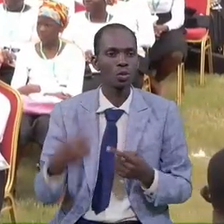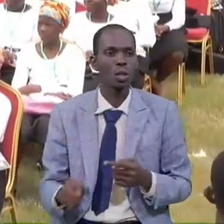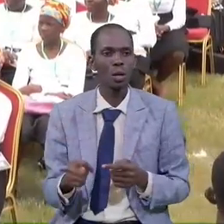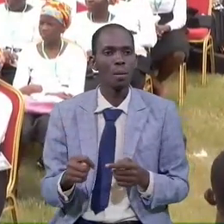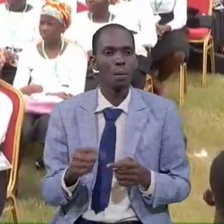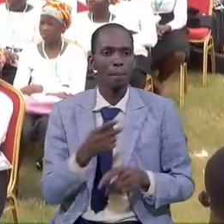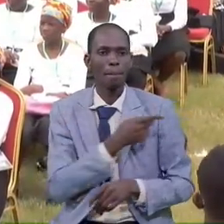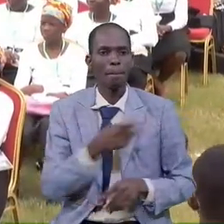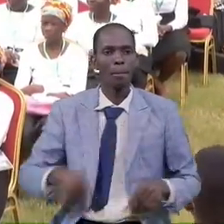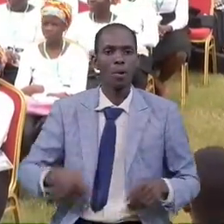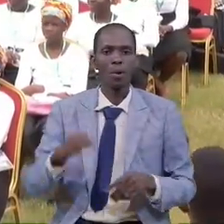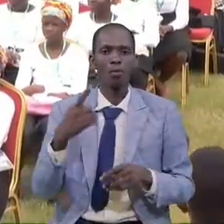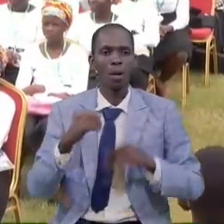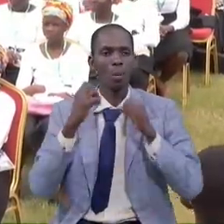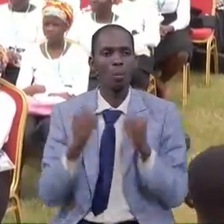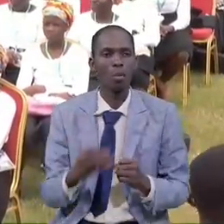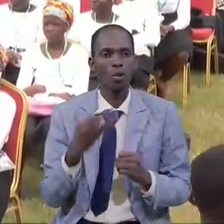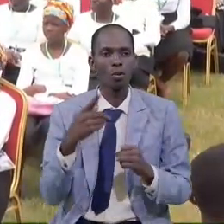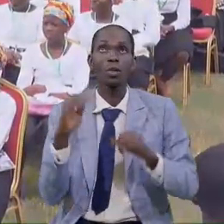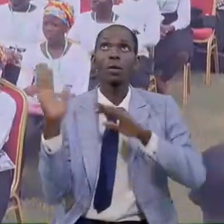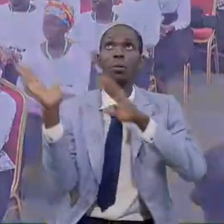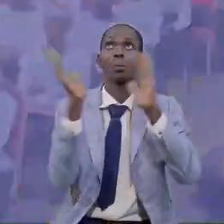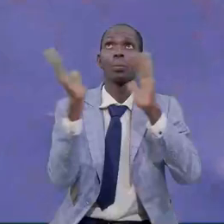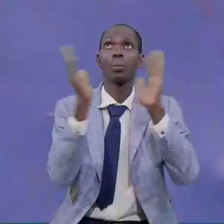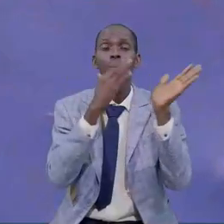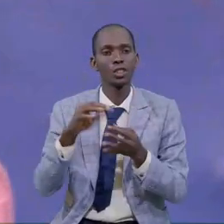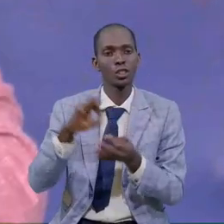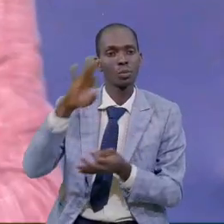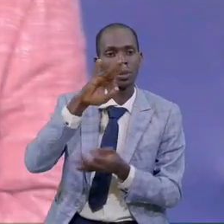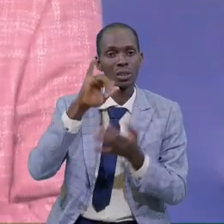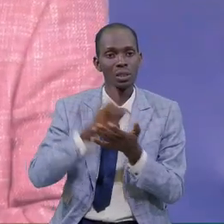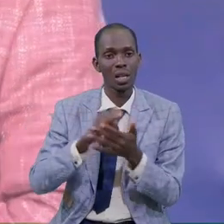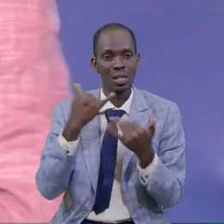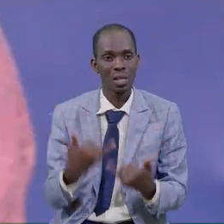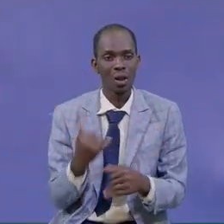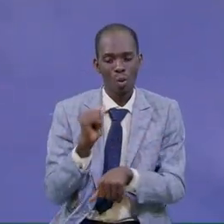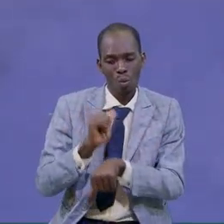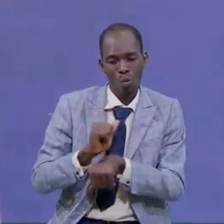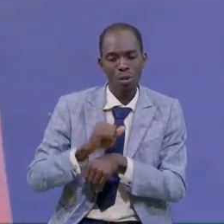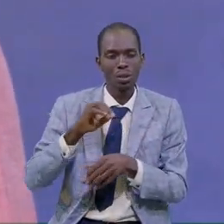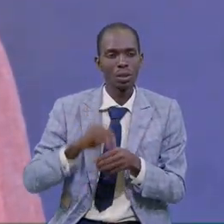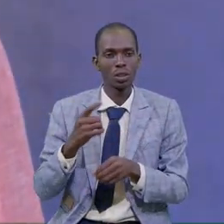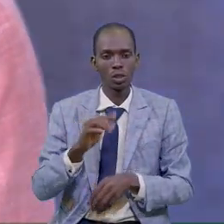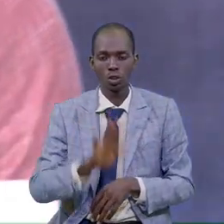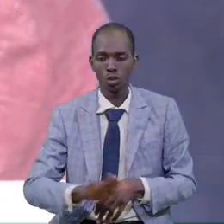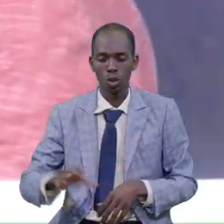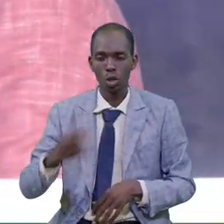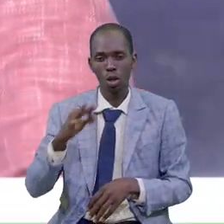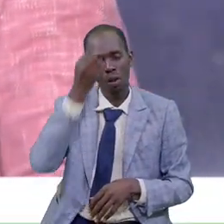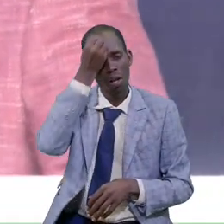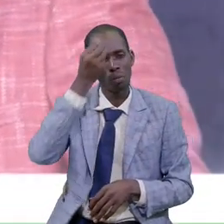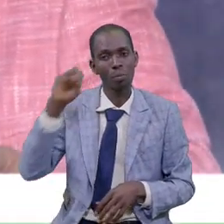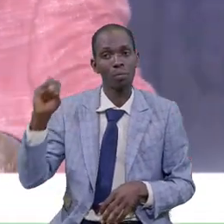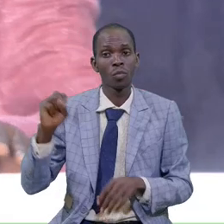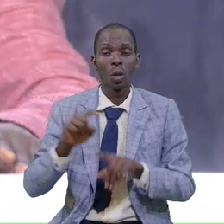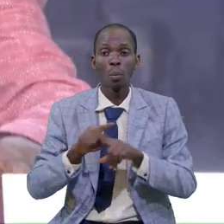de l'air. L'esprit maintenant qui agit dans les fils de la rébellion. Mais